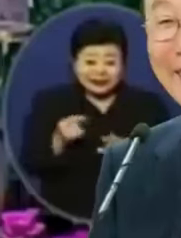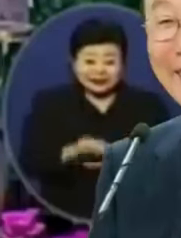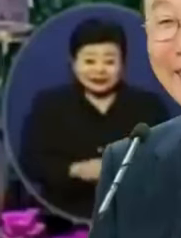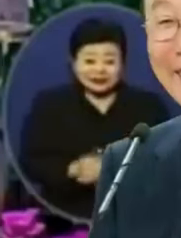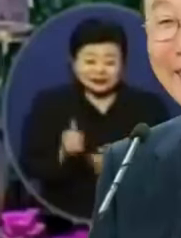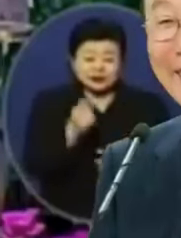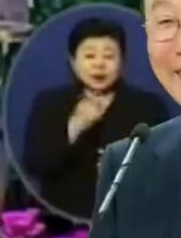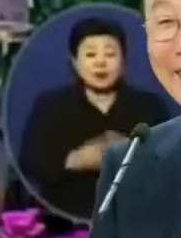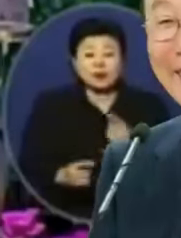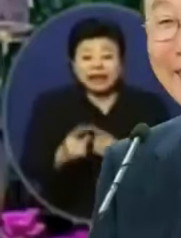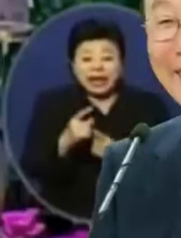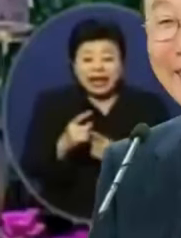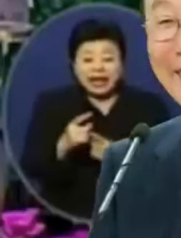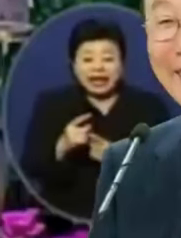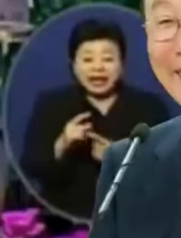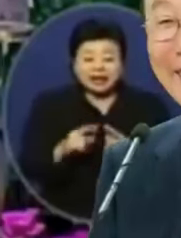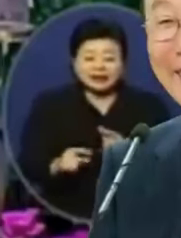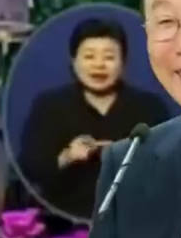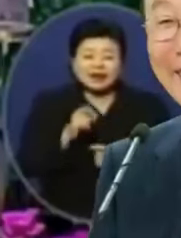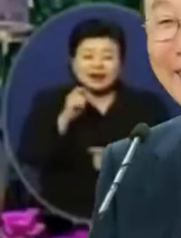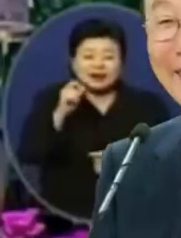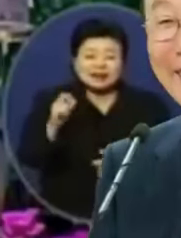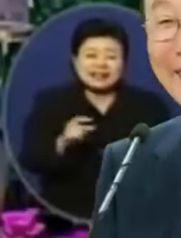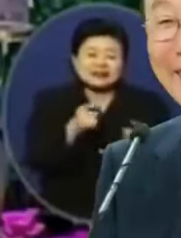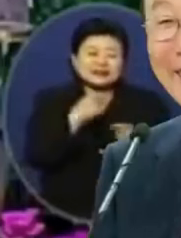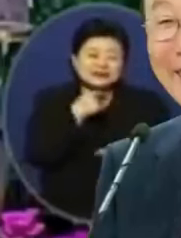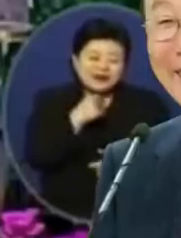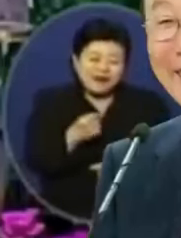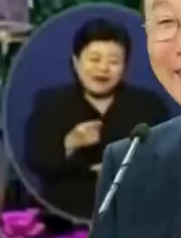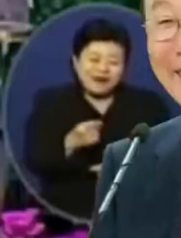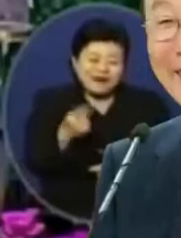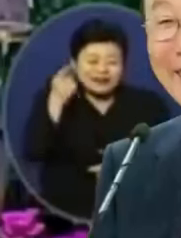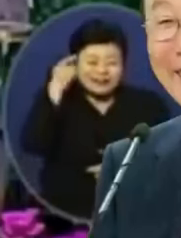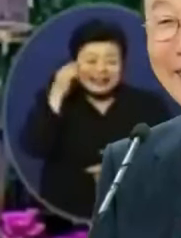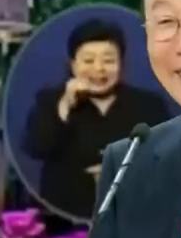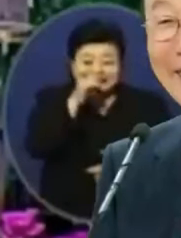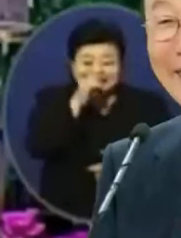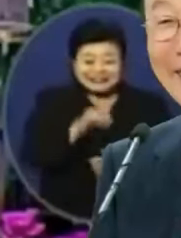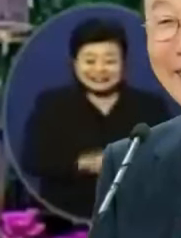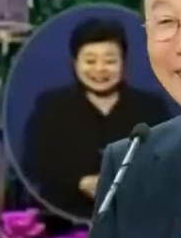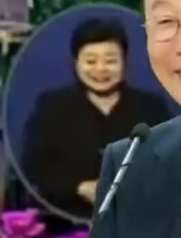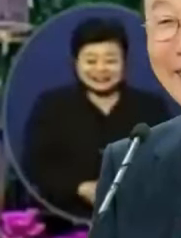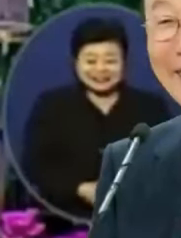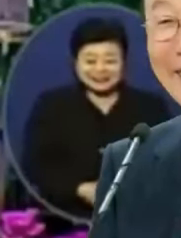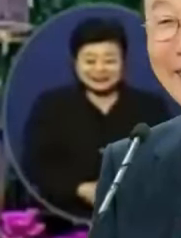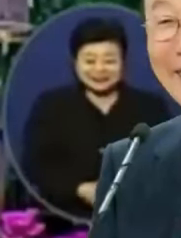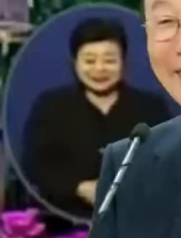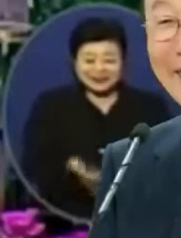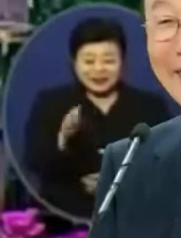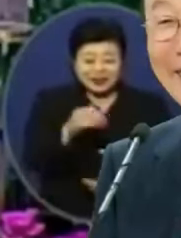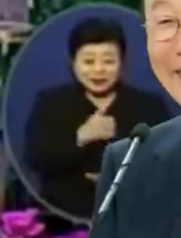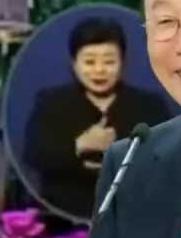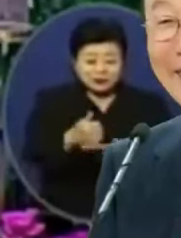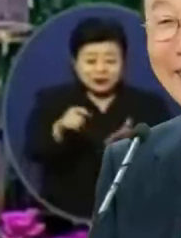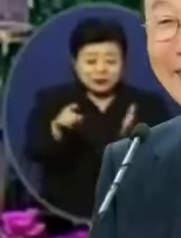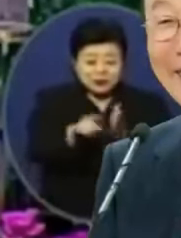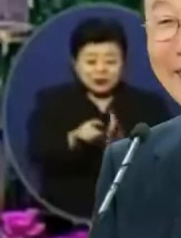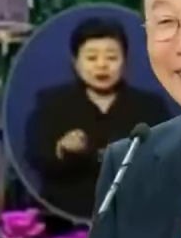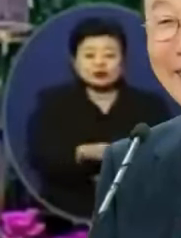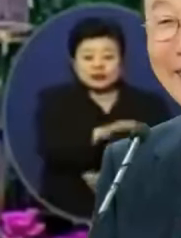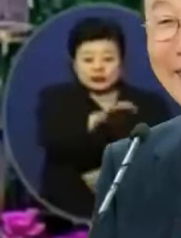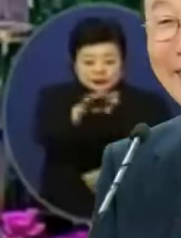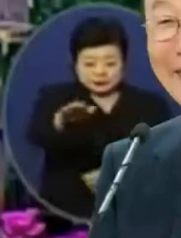죽는 것보다는 좀 더 사는 것이 좋지 않나 그런 생각을 하게 되는 것입니다. 그런데 주님을 믿는